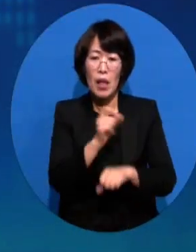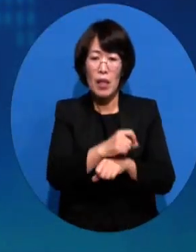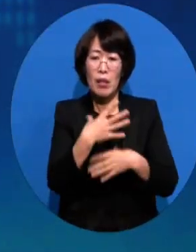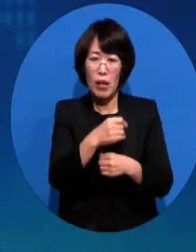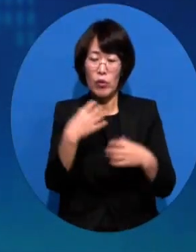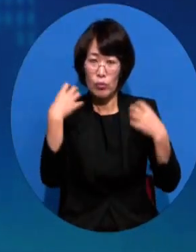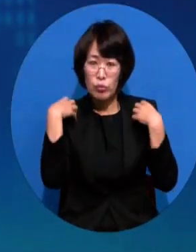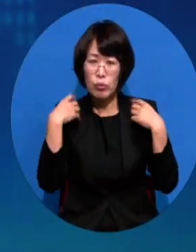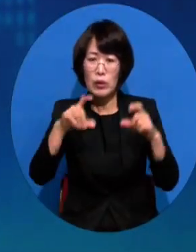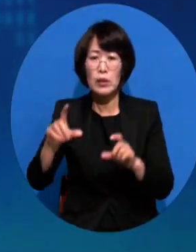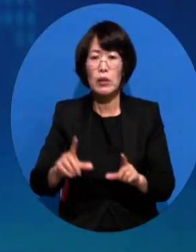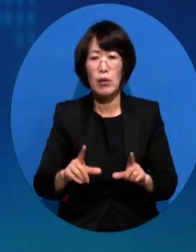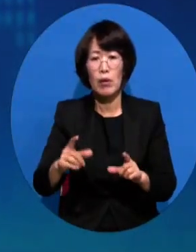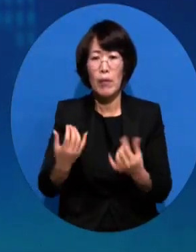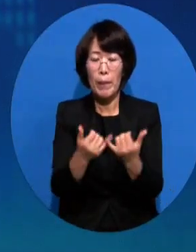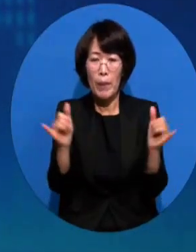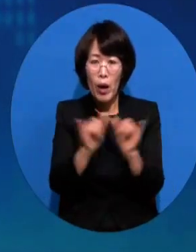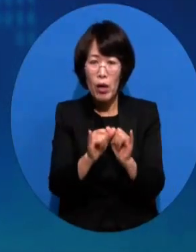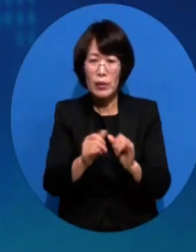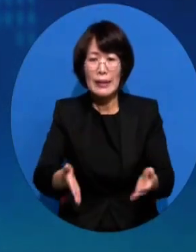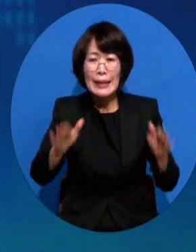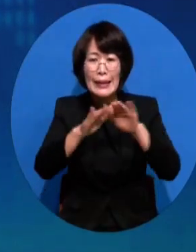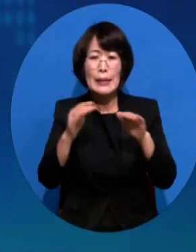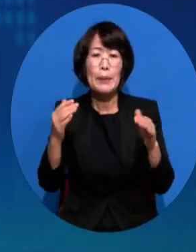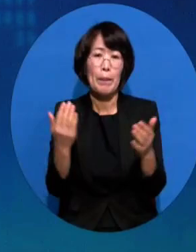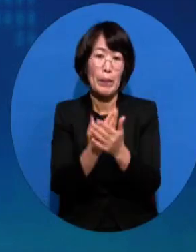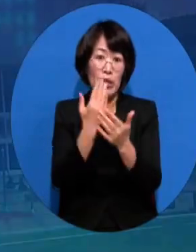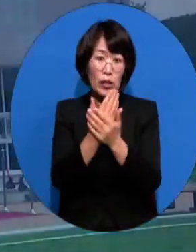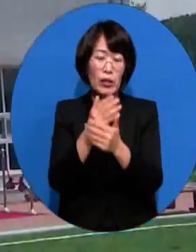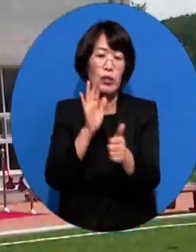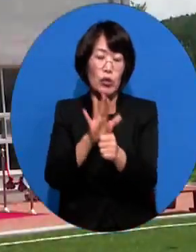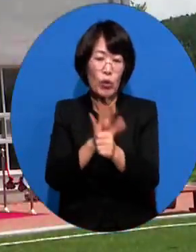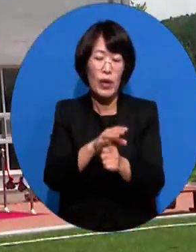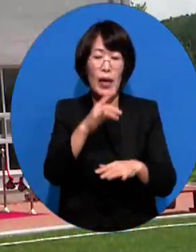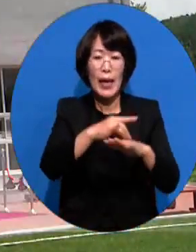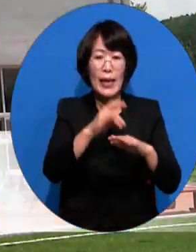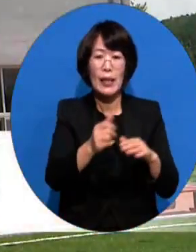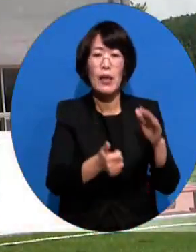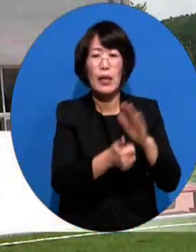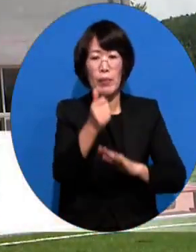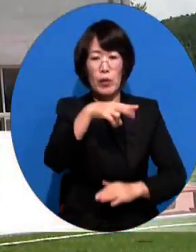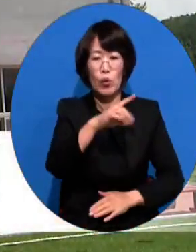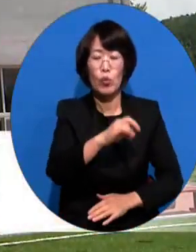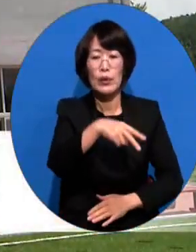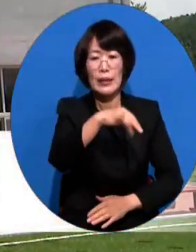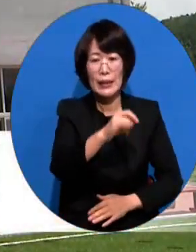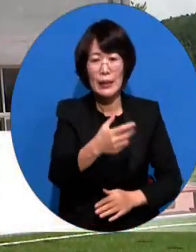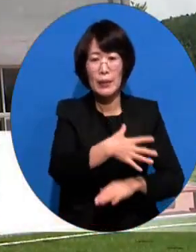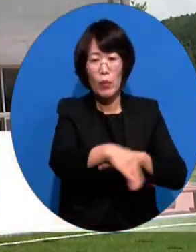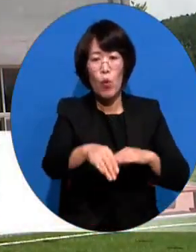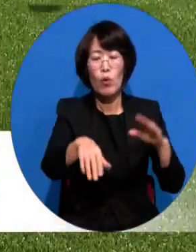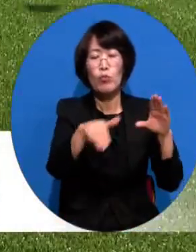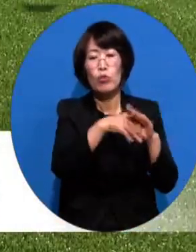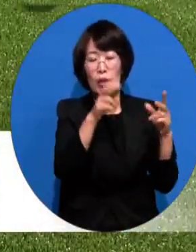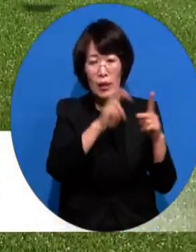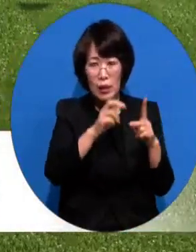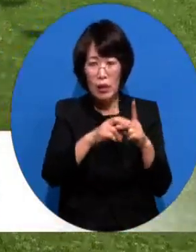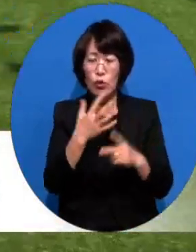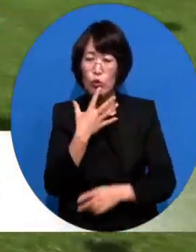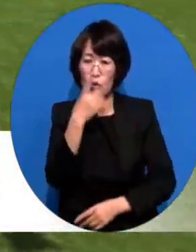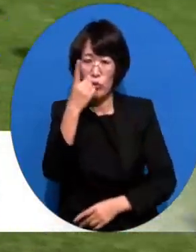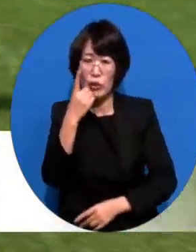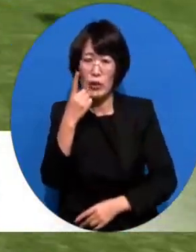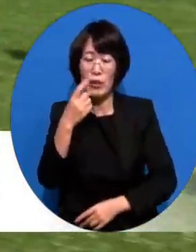행정안전부의 지역 공동체 시설 활성화 지원 사업에 해남 희망 송지 복합문화센터와